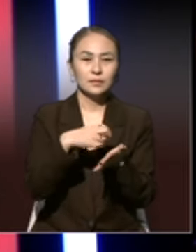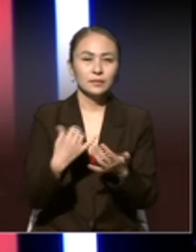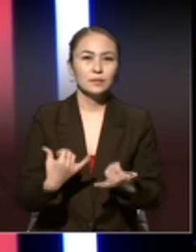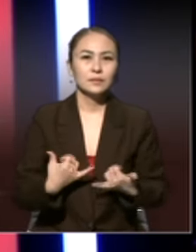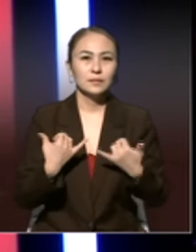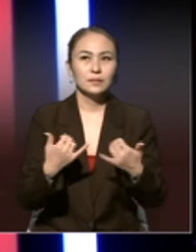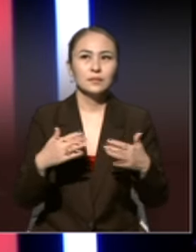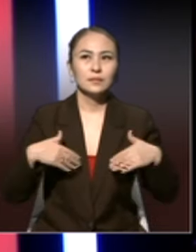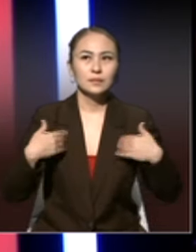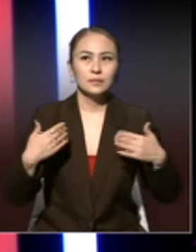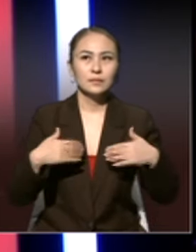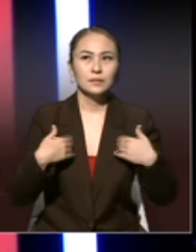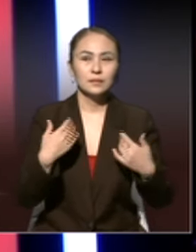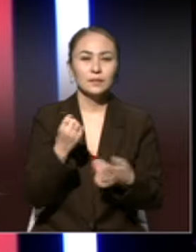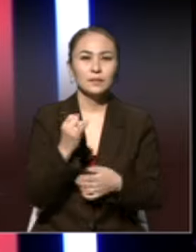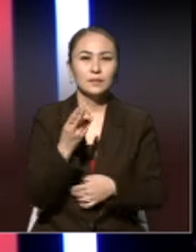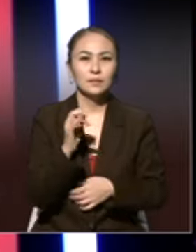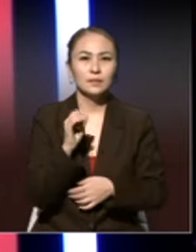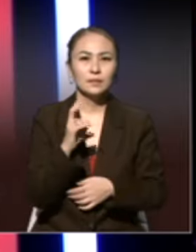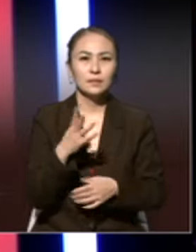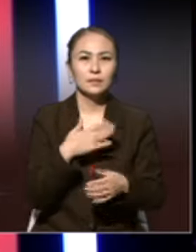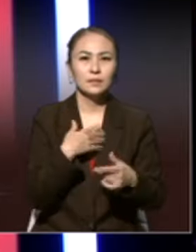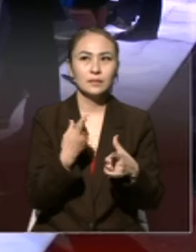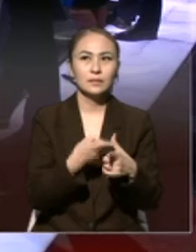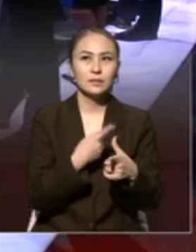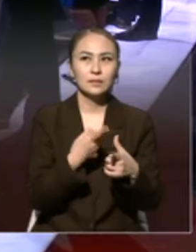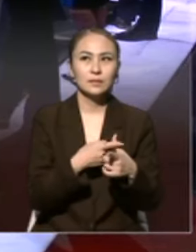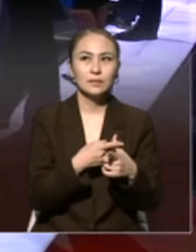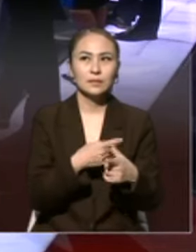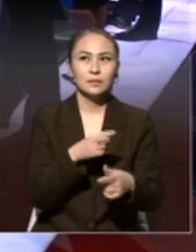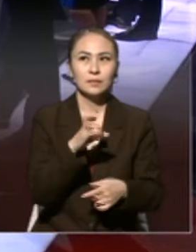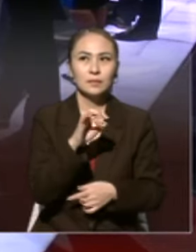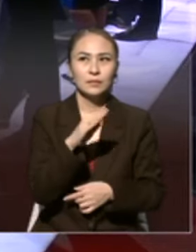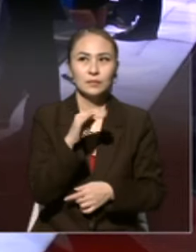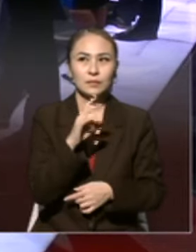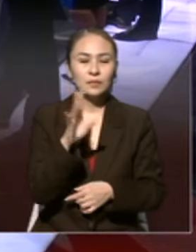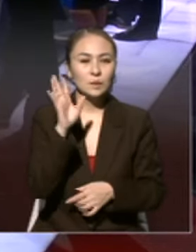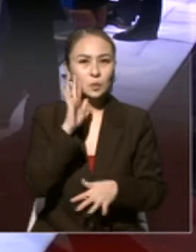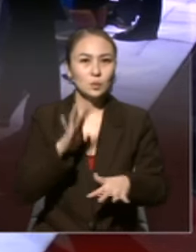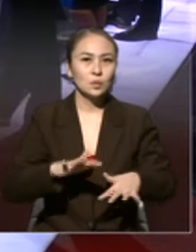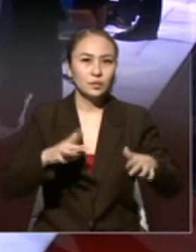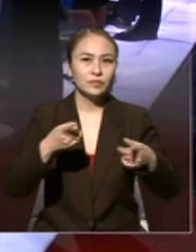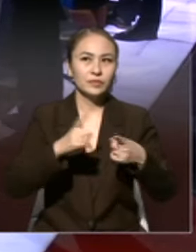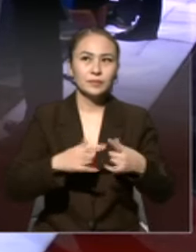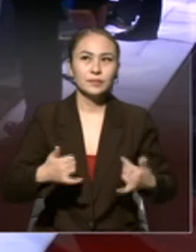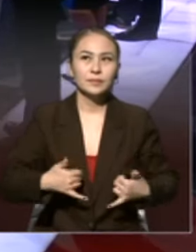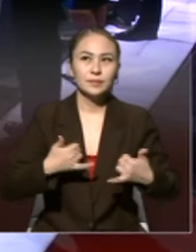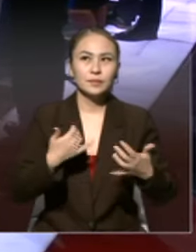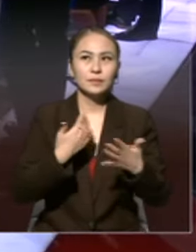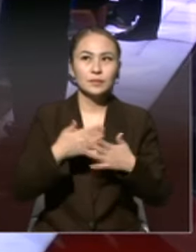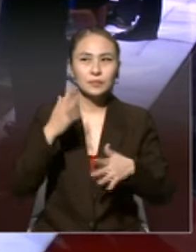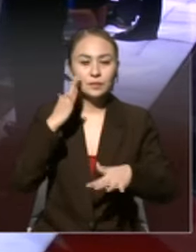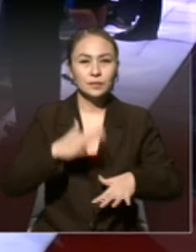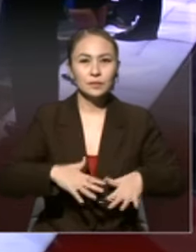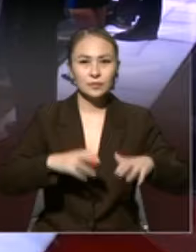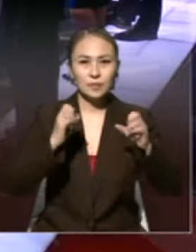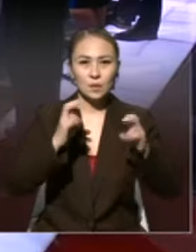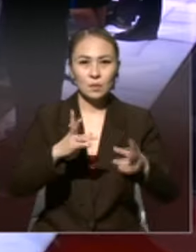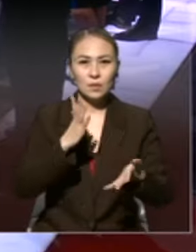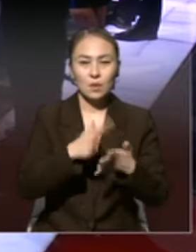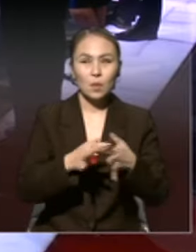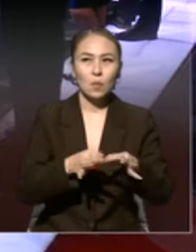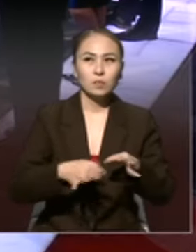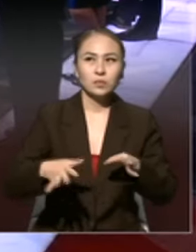жатыр. Саламатсыз ба, ашық алаң. Менің атым Мұздақбаев Бақытжан. Су тасқыны бойынша ұсынысым бар еді. Су тасқыны қаупі бар